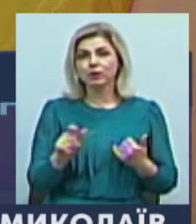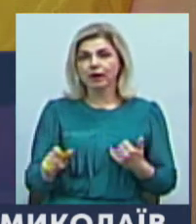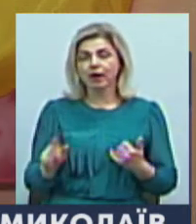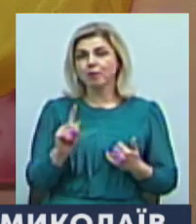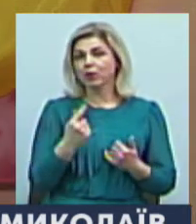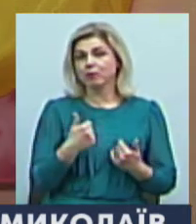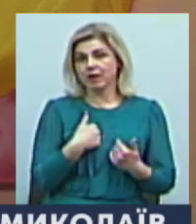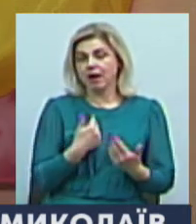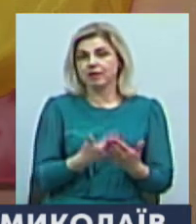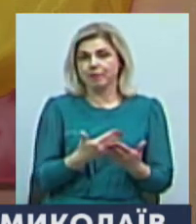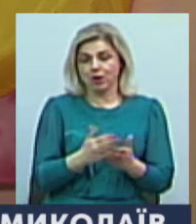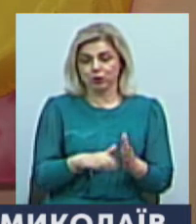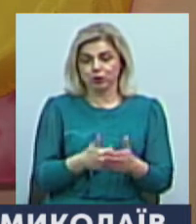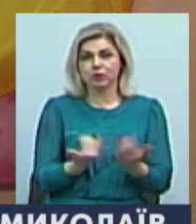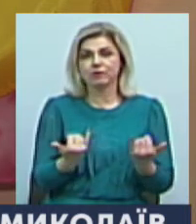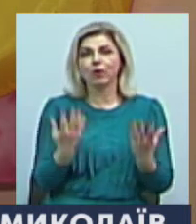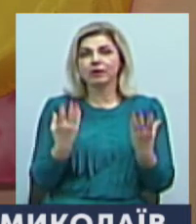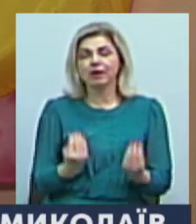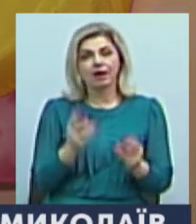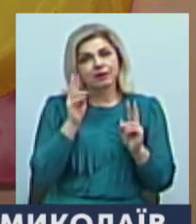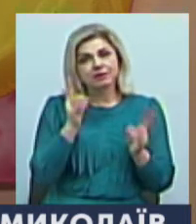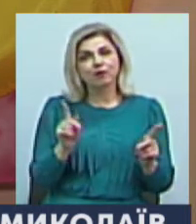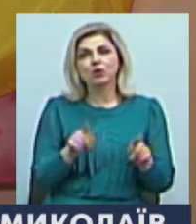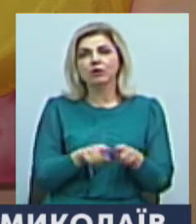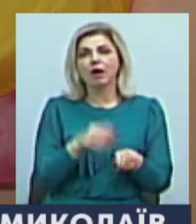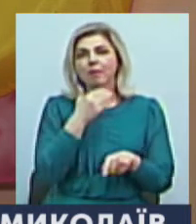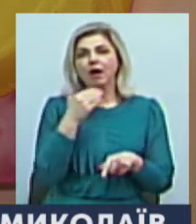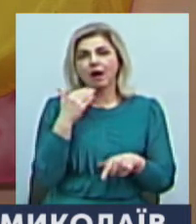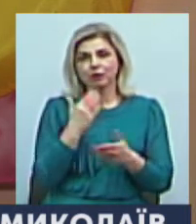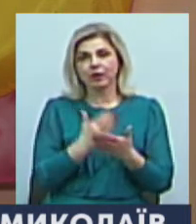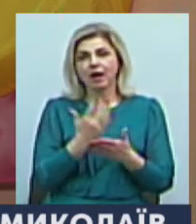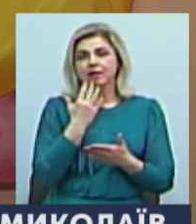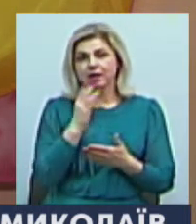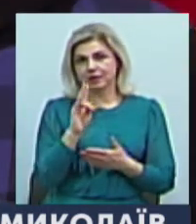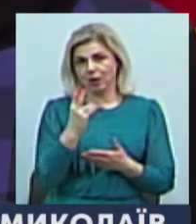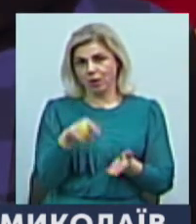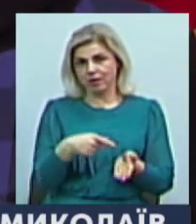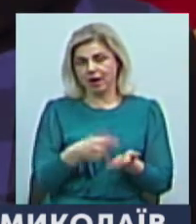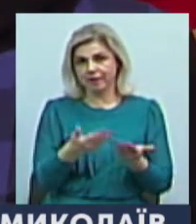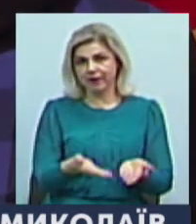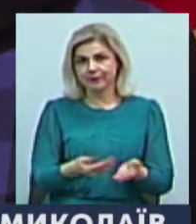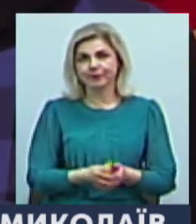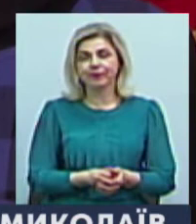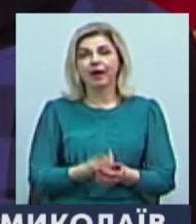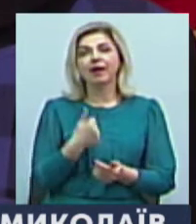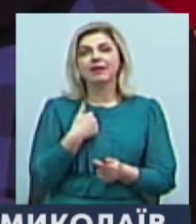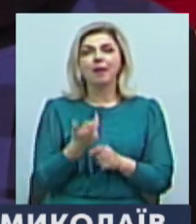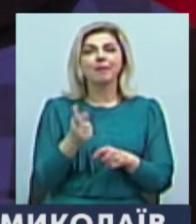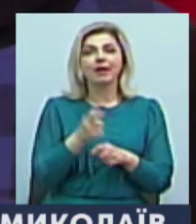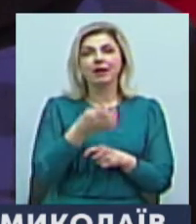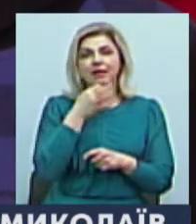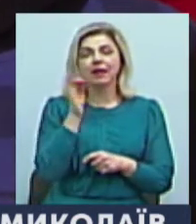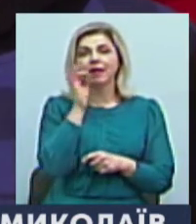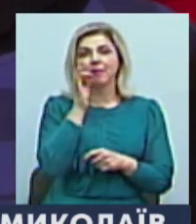я, наприклад, до сьогоднішнього дня не знав, що так багато існує національностей в Миколаєві. Нам найбільше сподобалась німецька